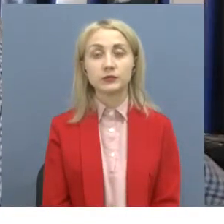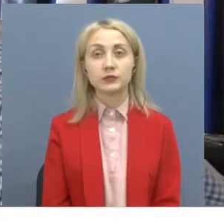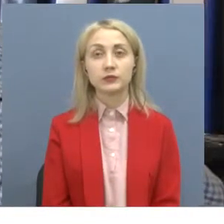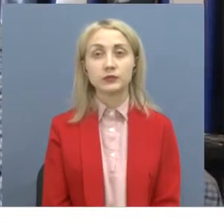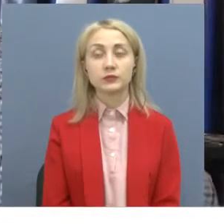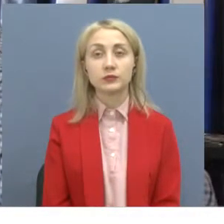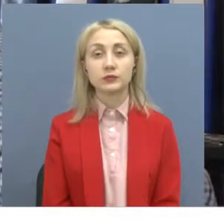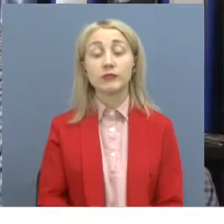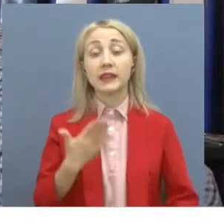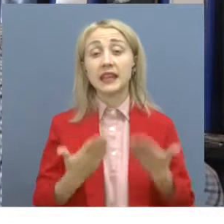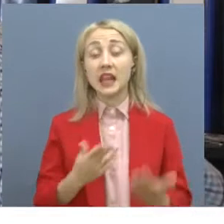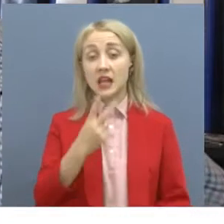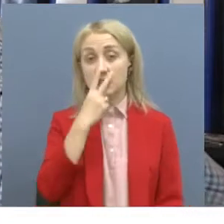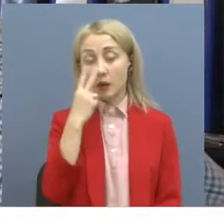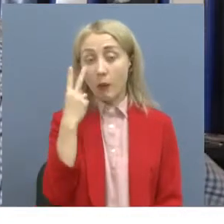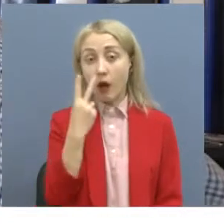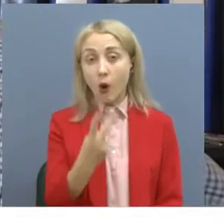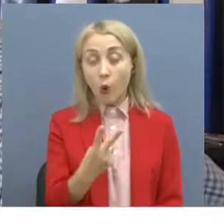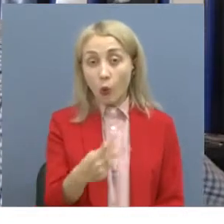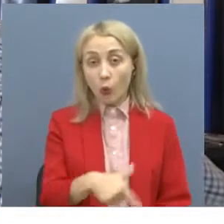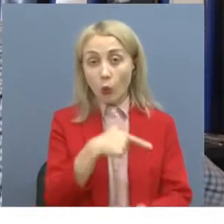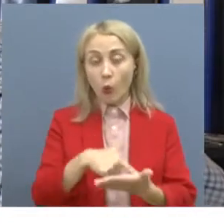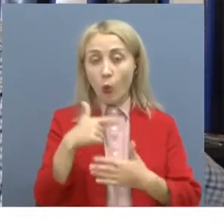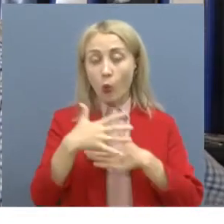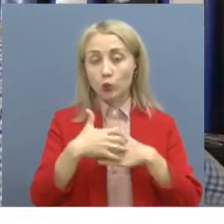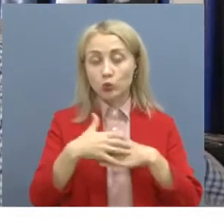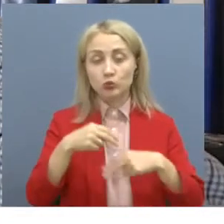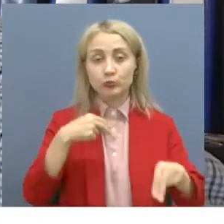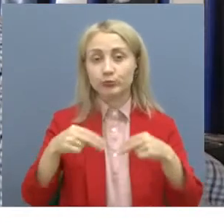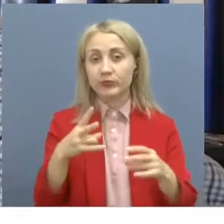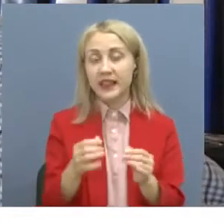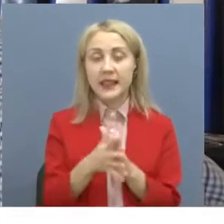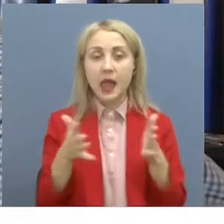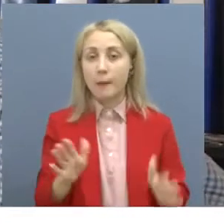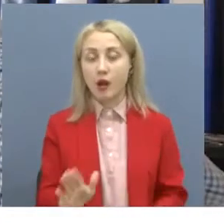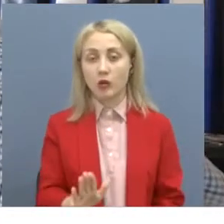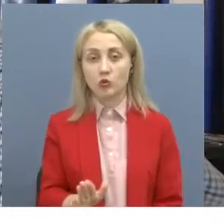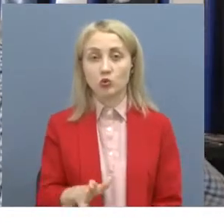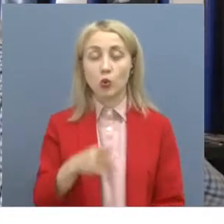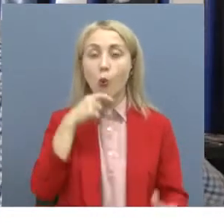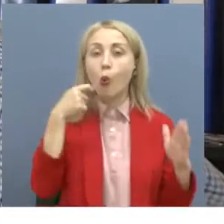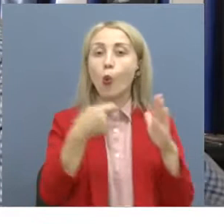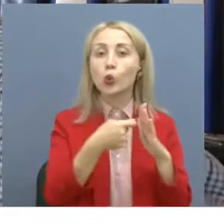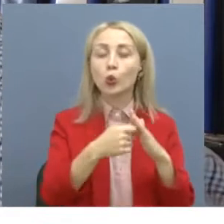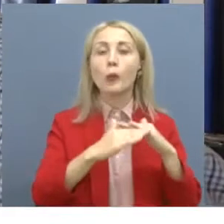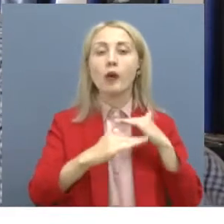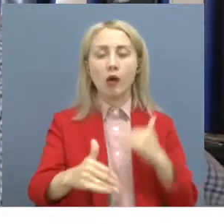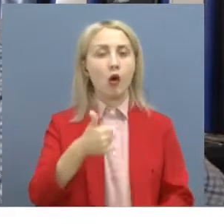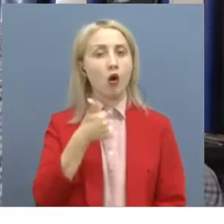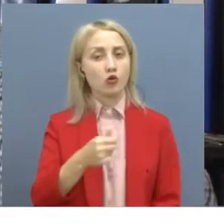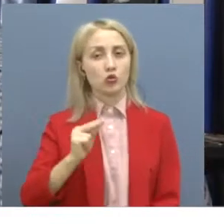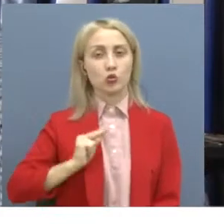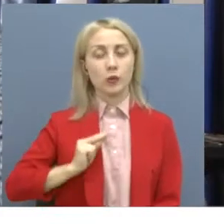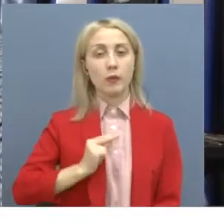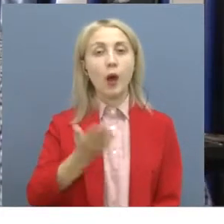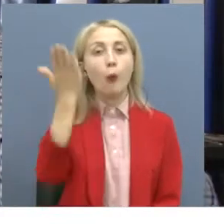кәсіпорындардың өнімдері басым бөлігі енді ашылғаннан кейін олар үлкен контрактор бойынша немесе шетелге немесе үлкен